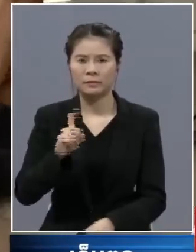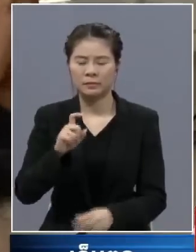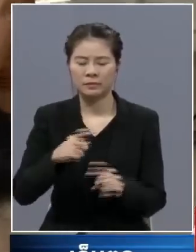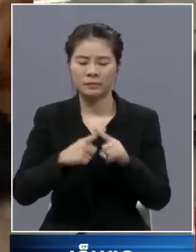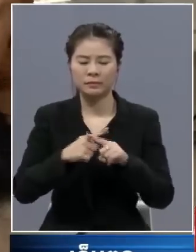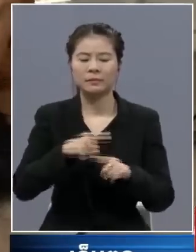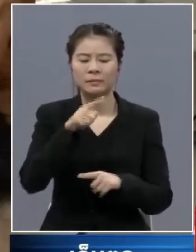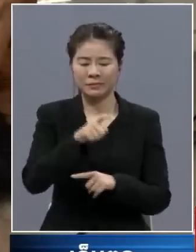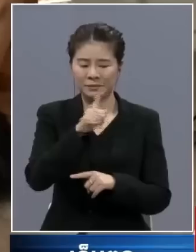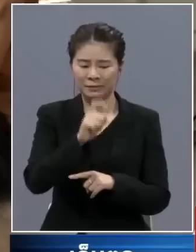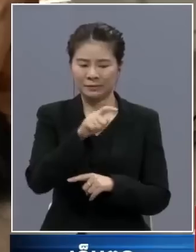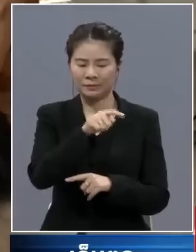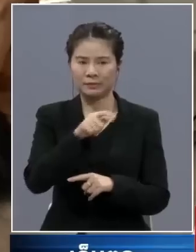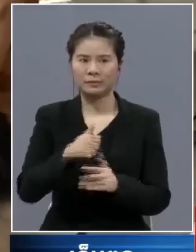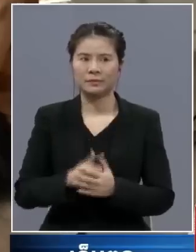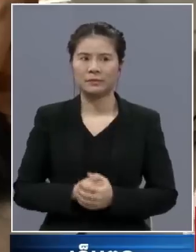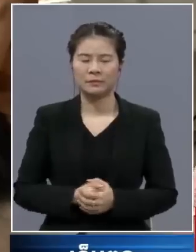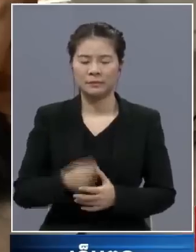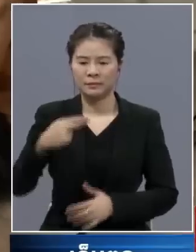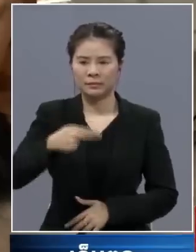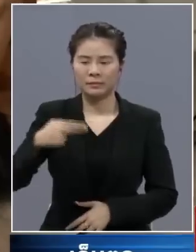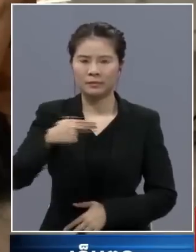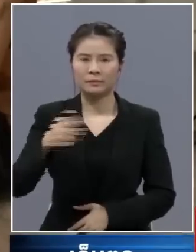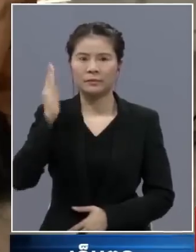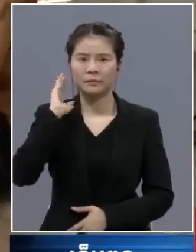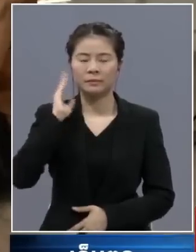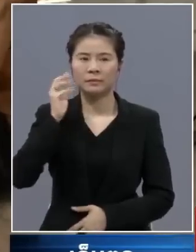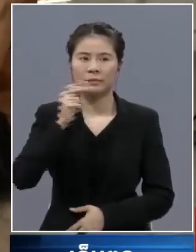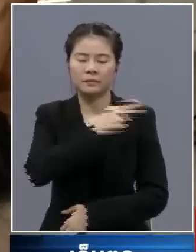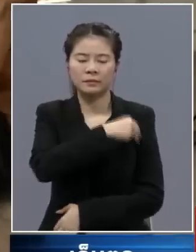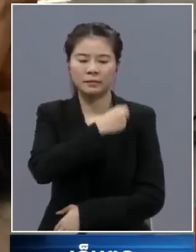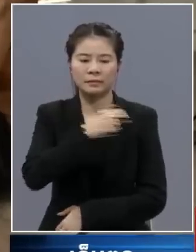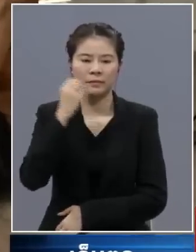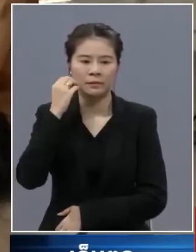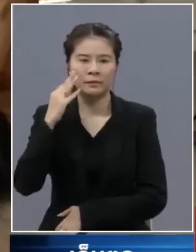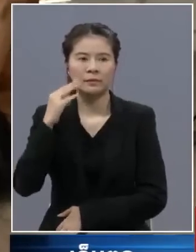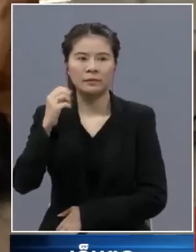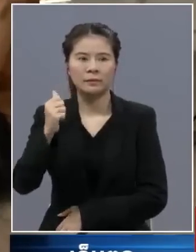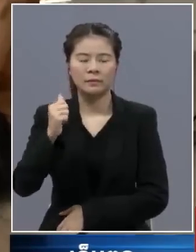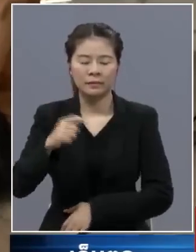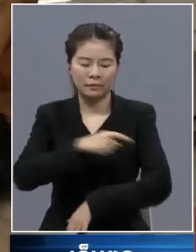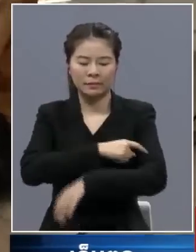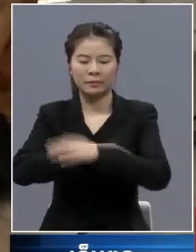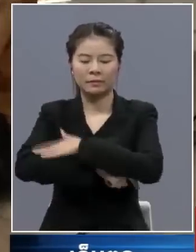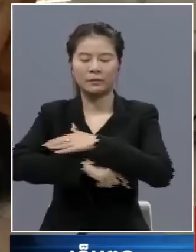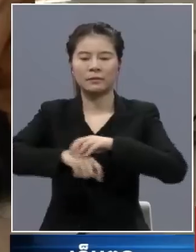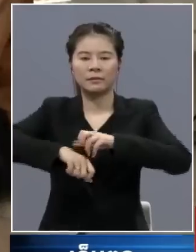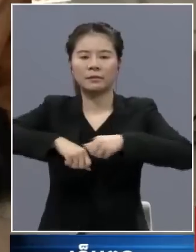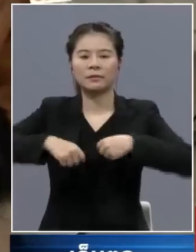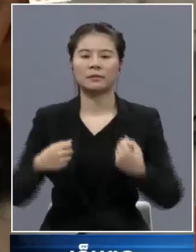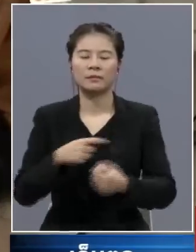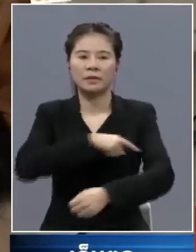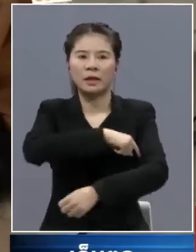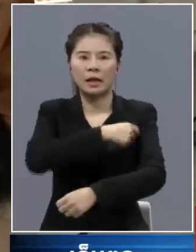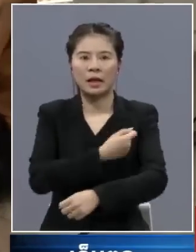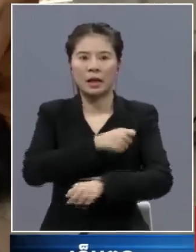ยแล้วแต่ไอ้หลานชายนี่หมอให้กลับบ้านได้แขนหัก2ท่อนแล้วก็หัวแตกเขาเสียค่ะ ฝาก